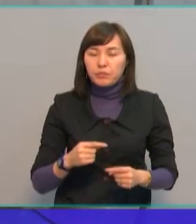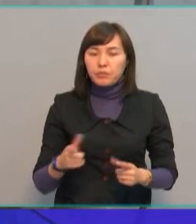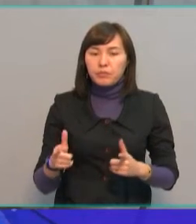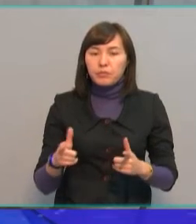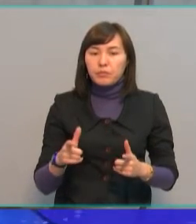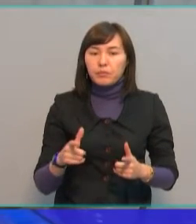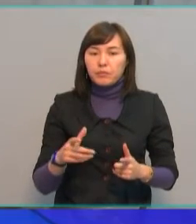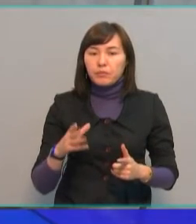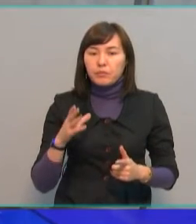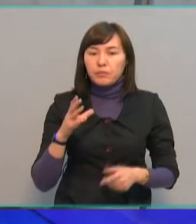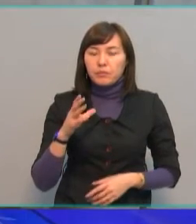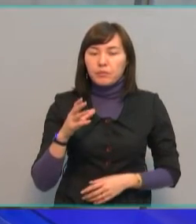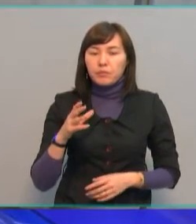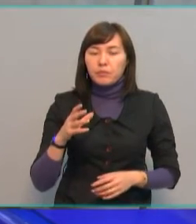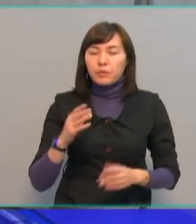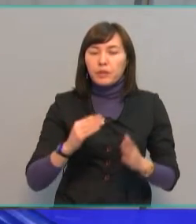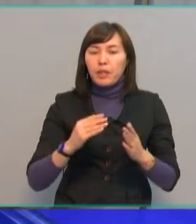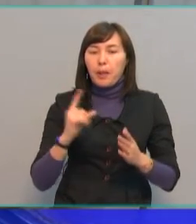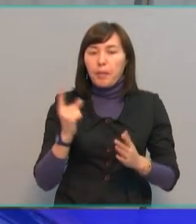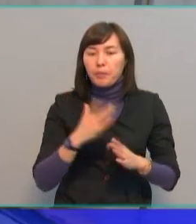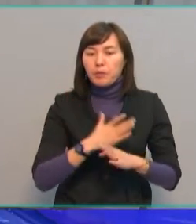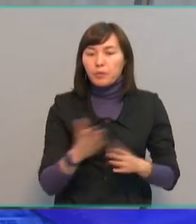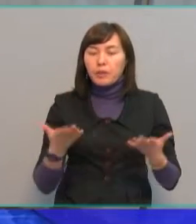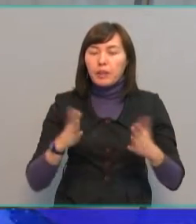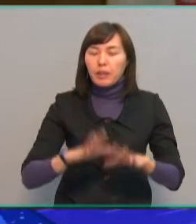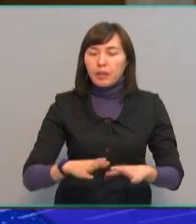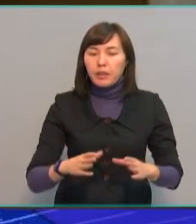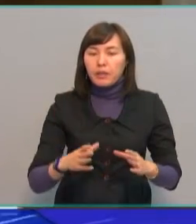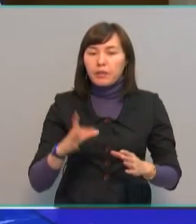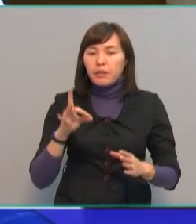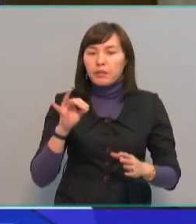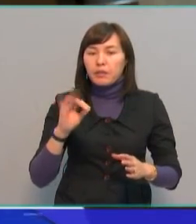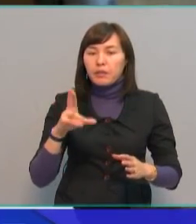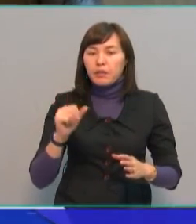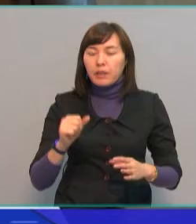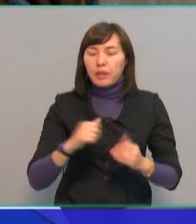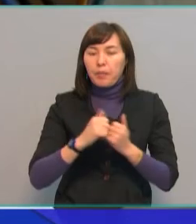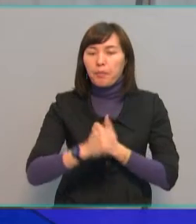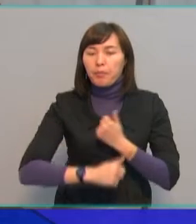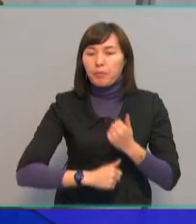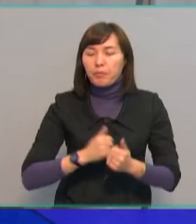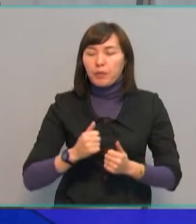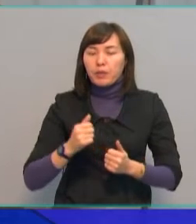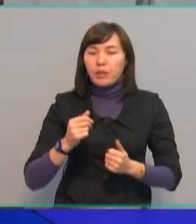тірлігі шайтан тиек деп аталады. Жоғарғы тиегі қағылады, ортасындағы реді қағылады. Материалы